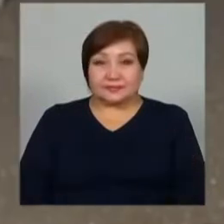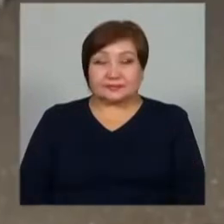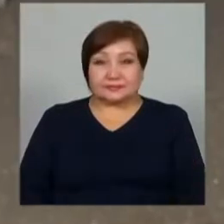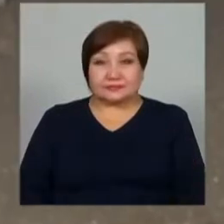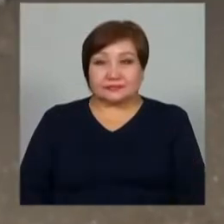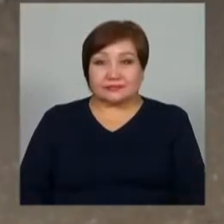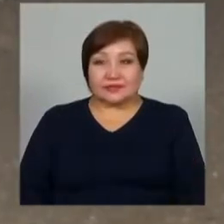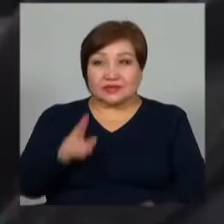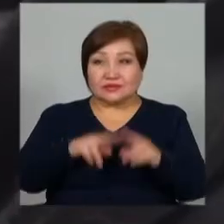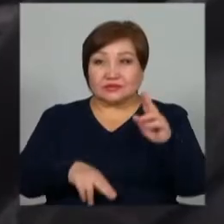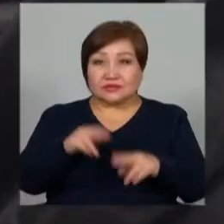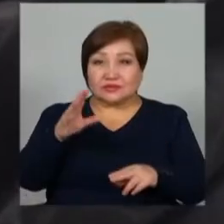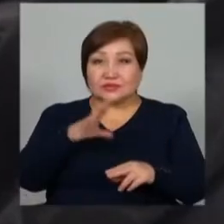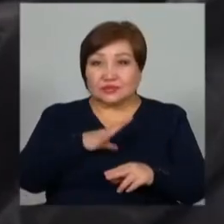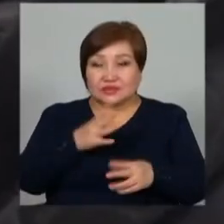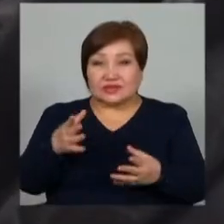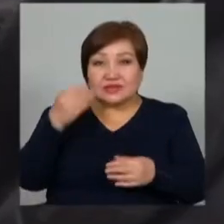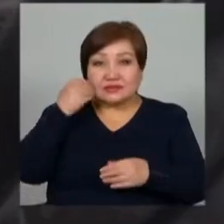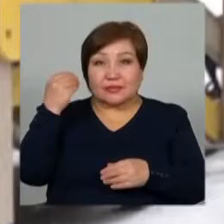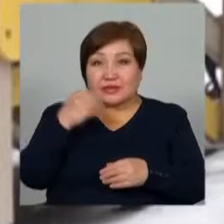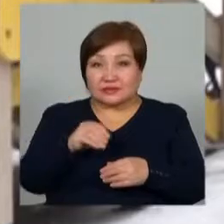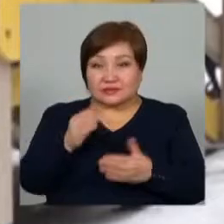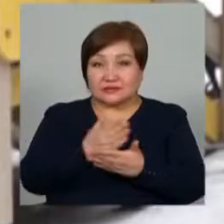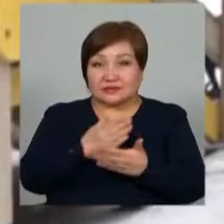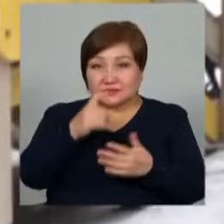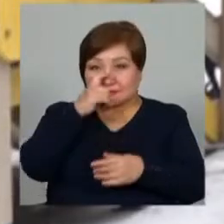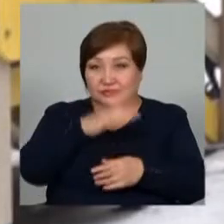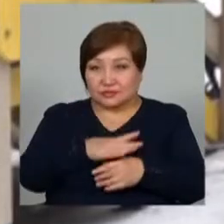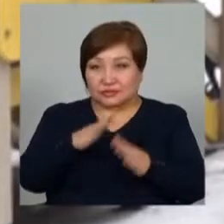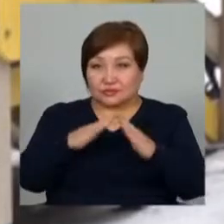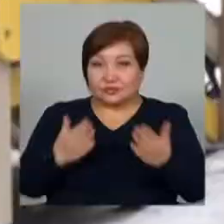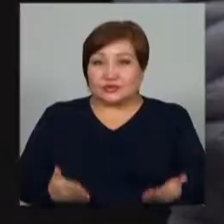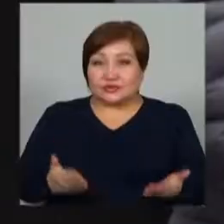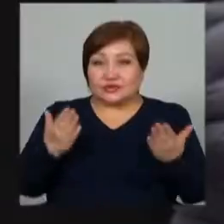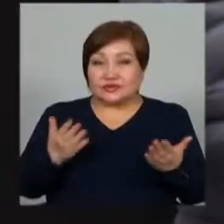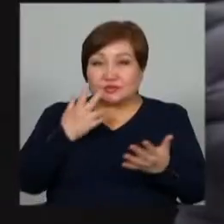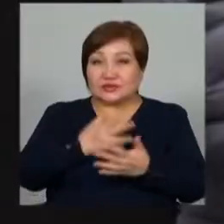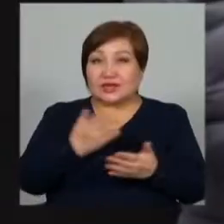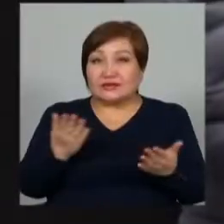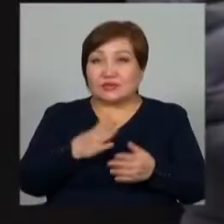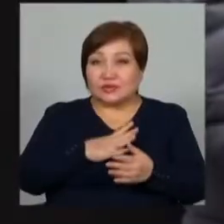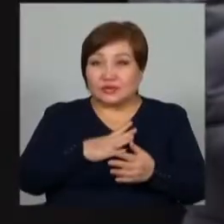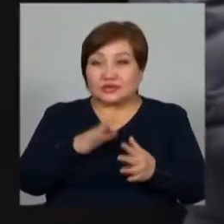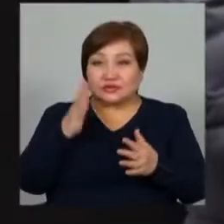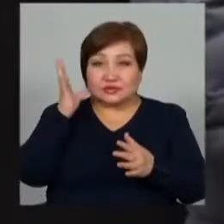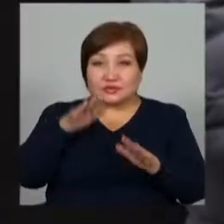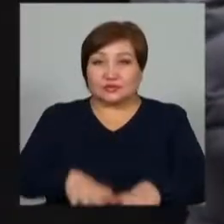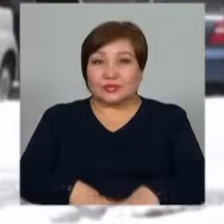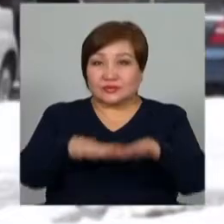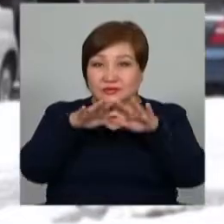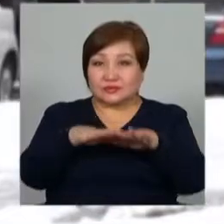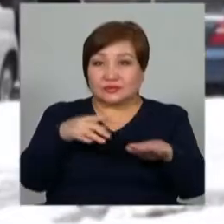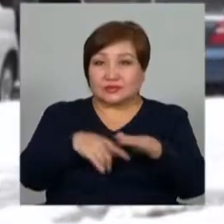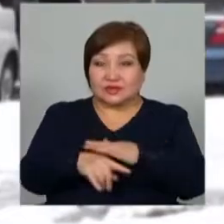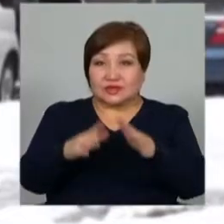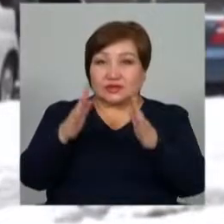Құрылысы жаңа салынса да сапасы сын көтермейтін тұрғын үйдің ендігі күйі қандай болмақ? Жертөлесін су басып, қабырғасы көгеріп кеткен тұрғын үй құлап